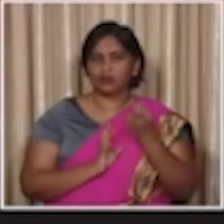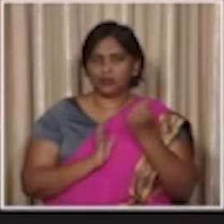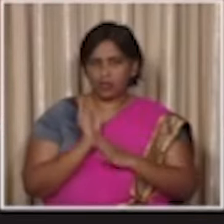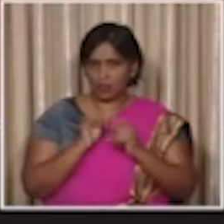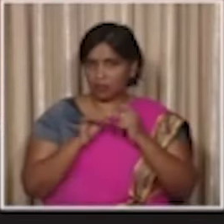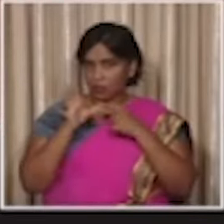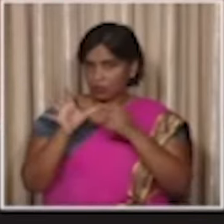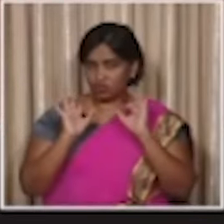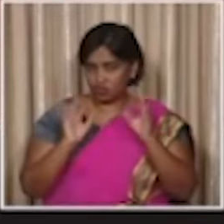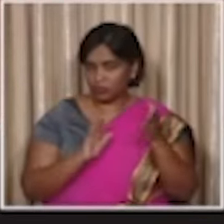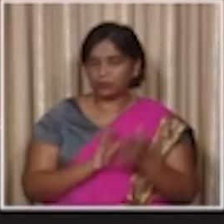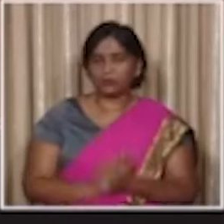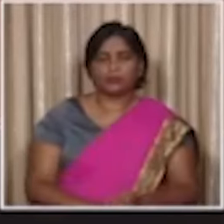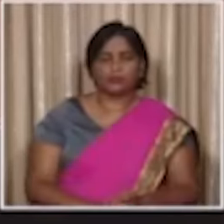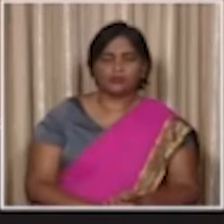දෙන්න සූදානම්ද?